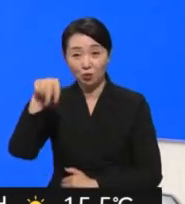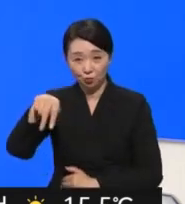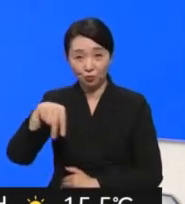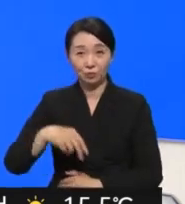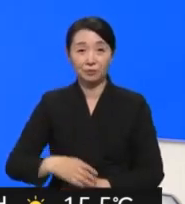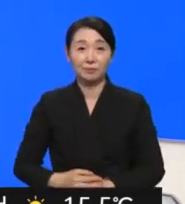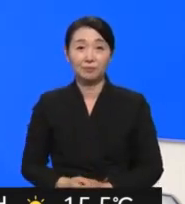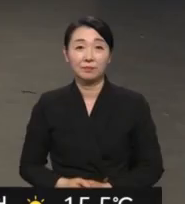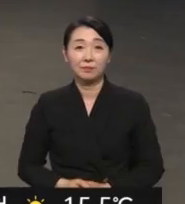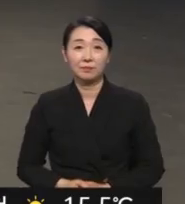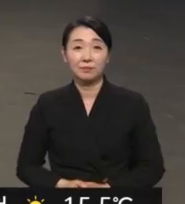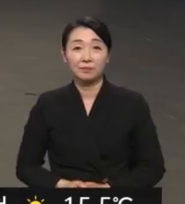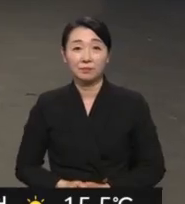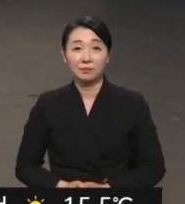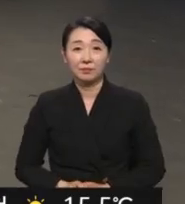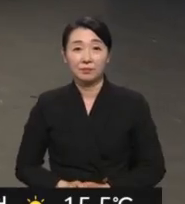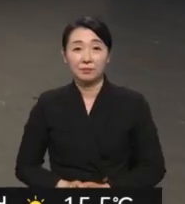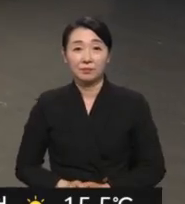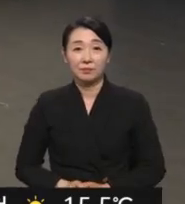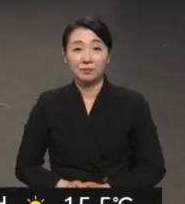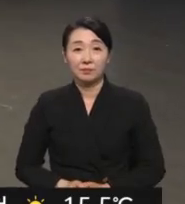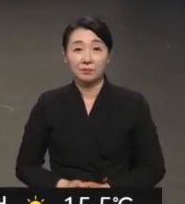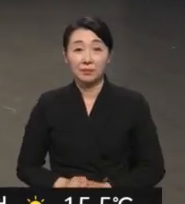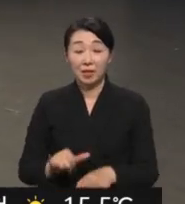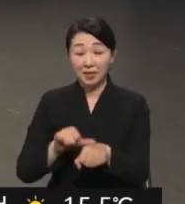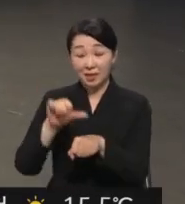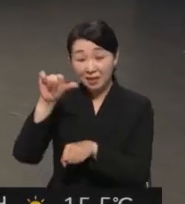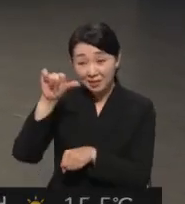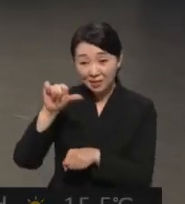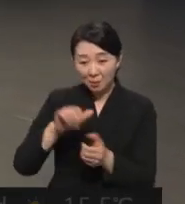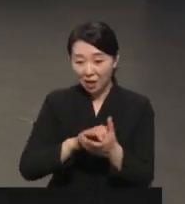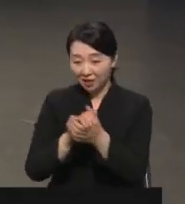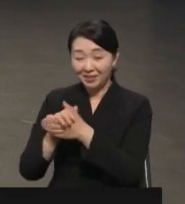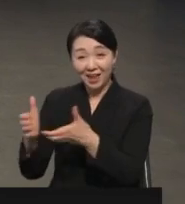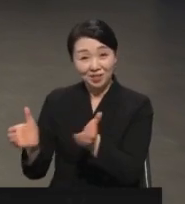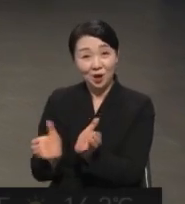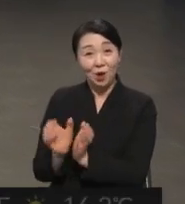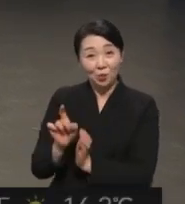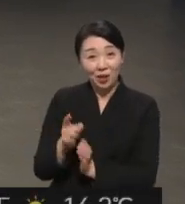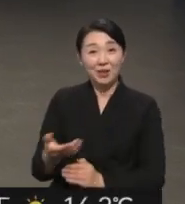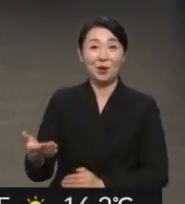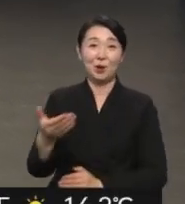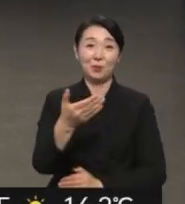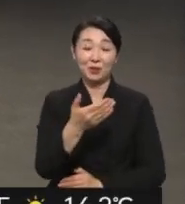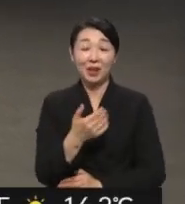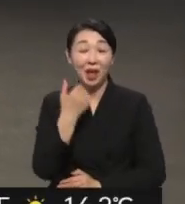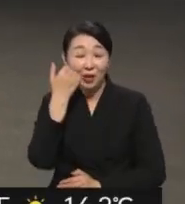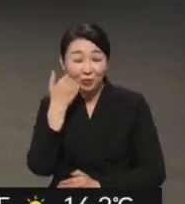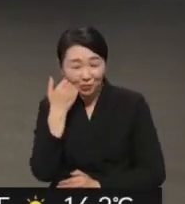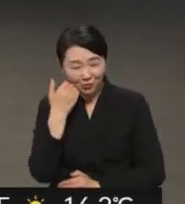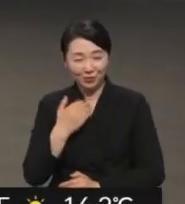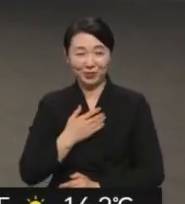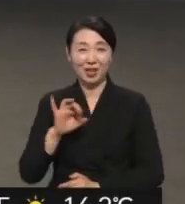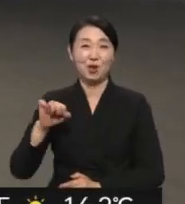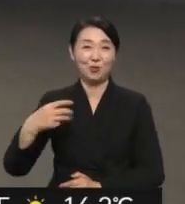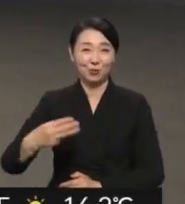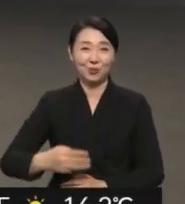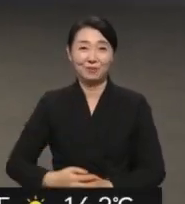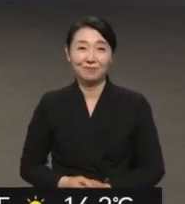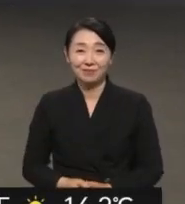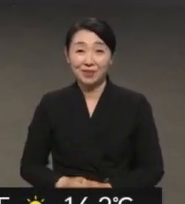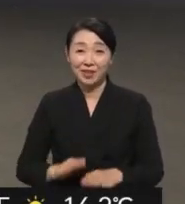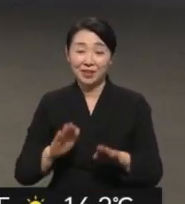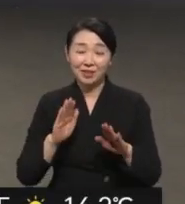정리했습니다. 네, 5시 하면 다정해 정혜원들의 뉴스 큐레이터 울체커입니다. 벌써 이번 주